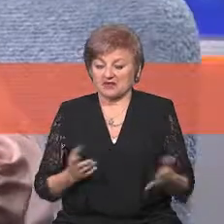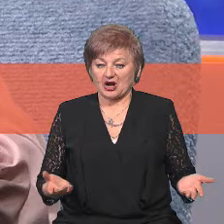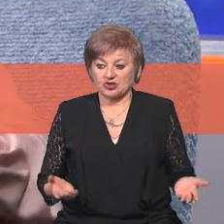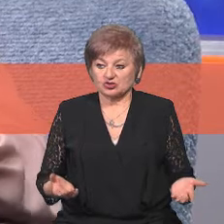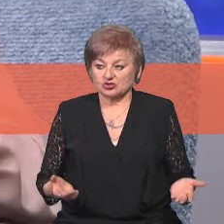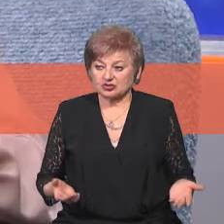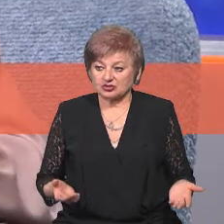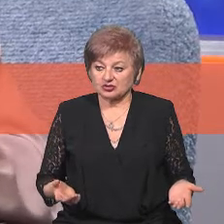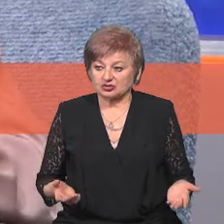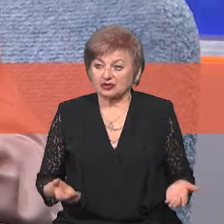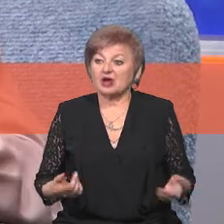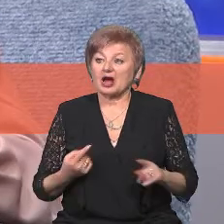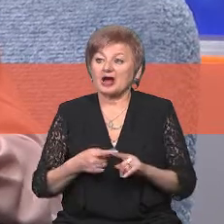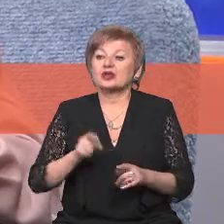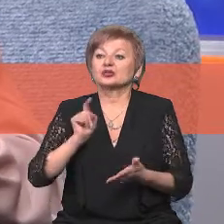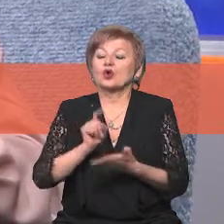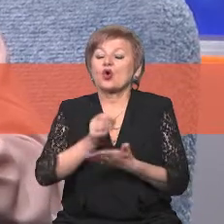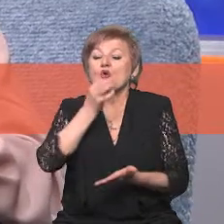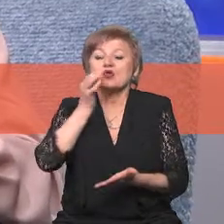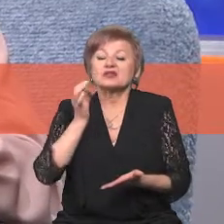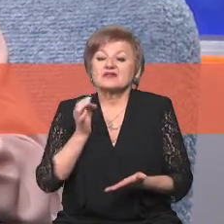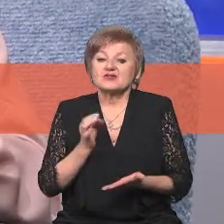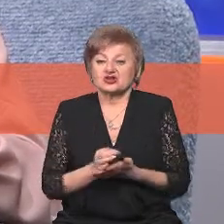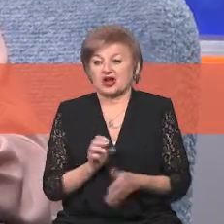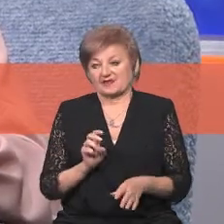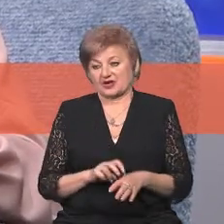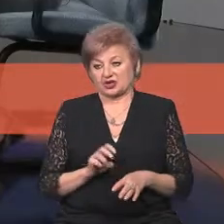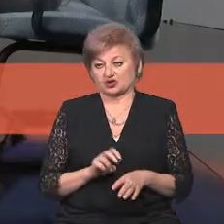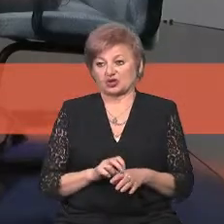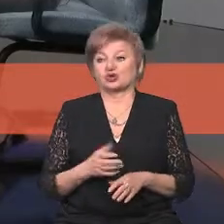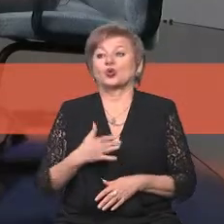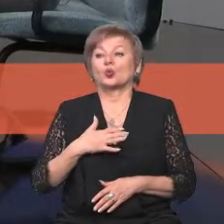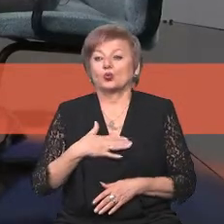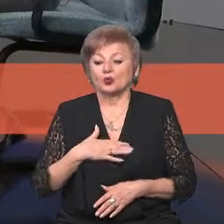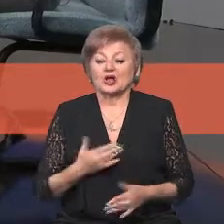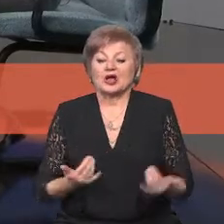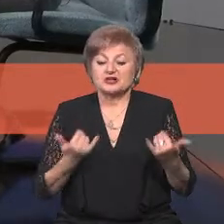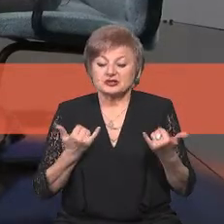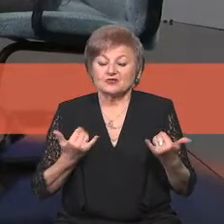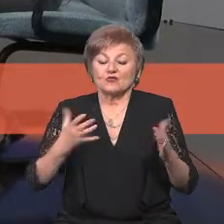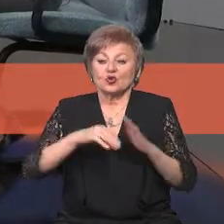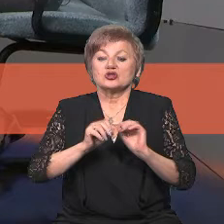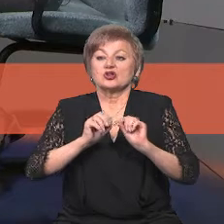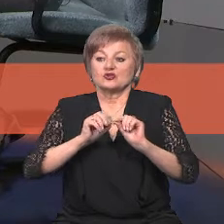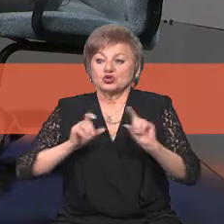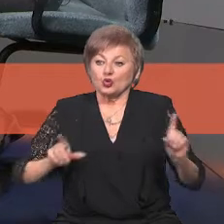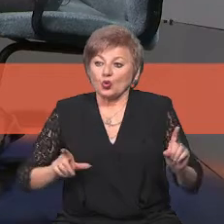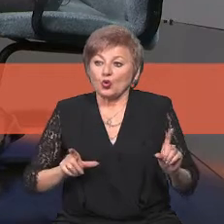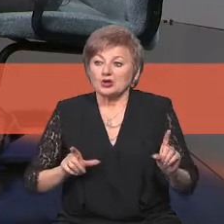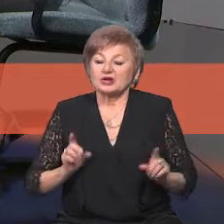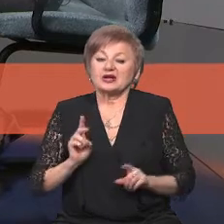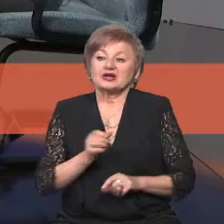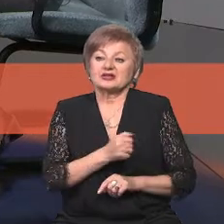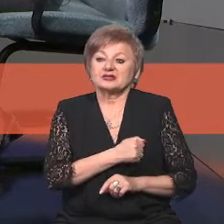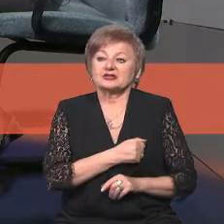Ну, тобто це відповідальність лікарів, ви вважаєте? Це лікарів. Тобто, аби не давати довідку, у нас сьогодні в школі, на